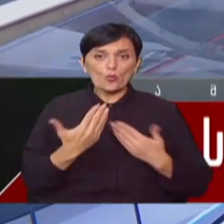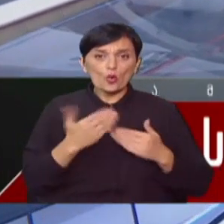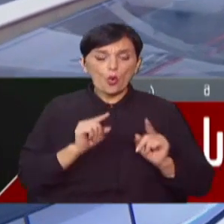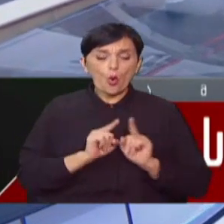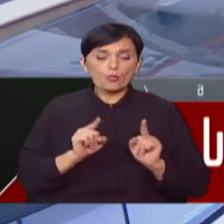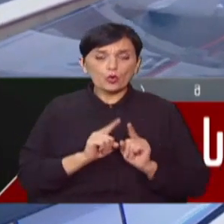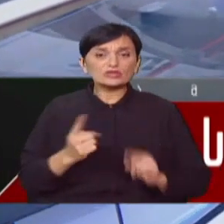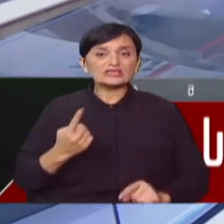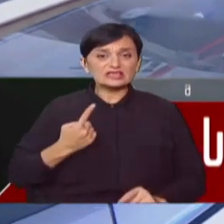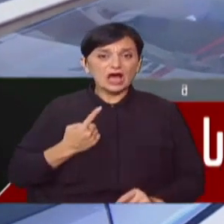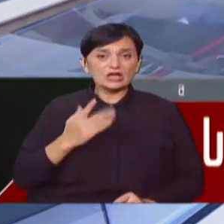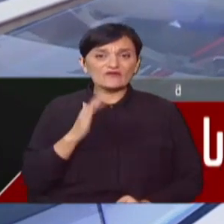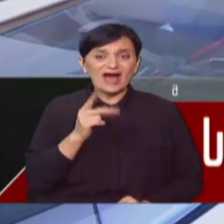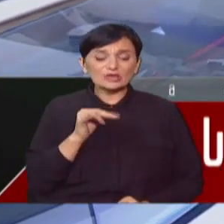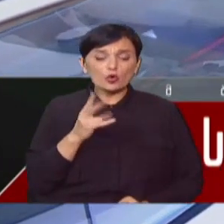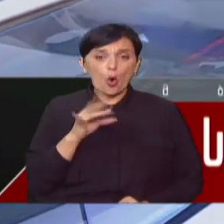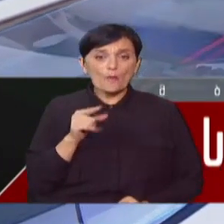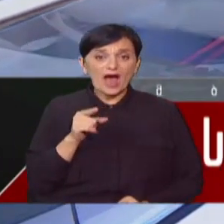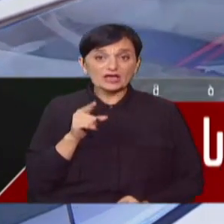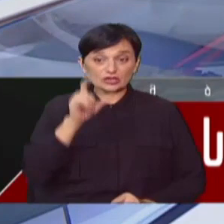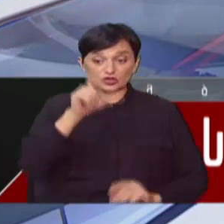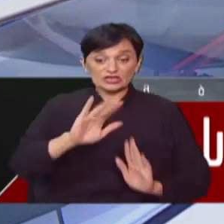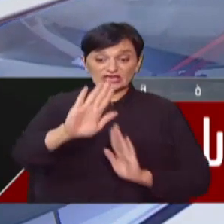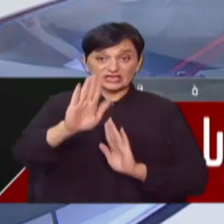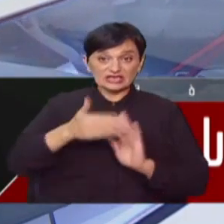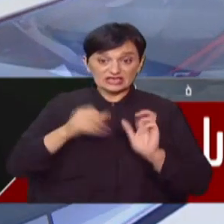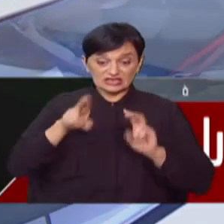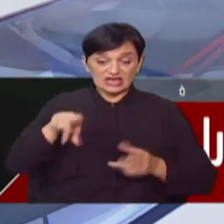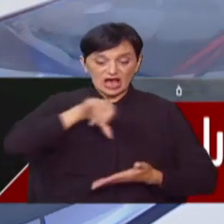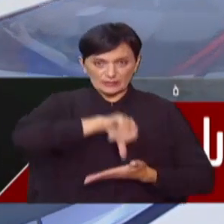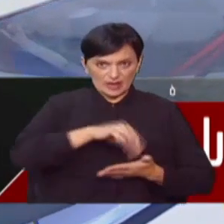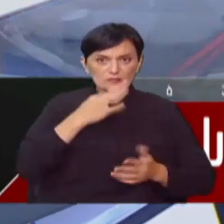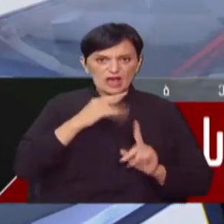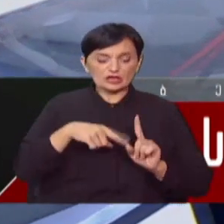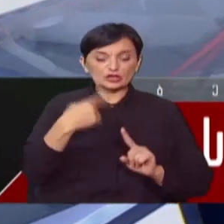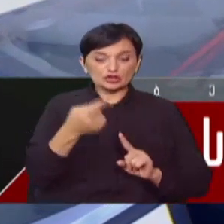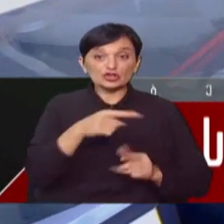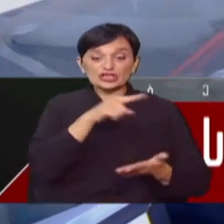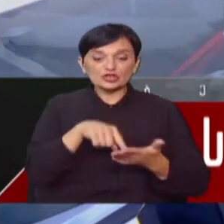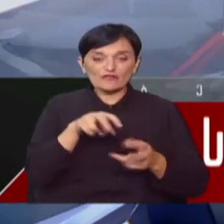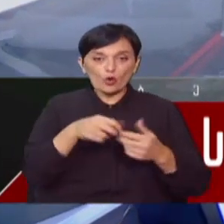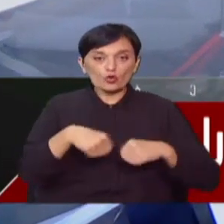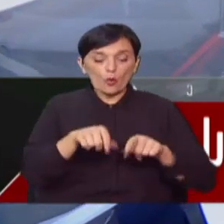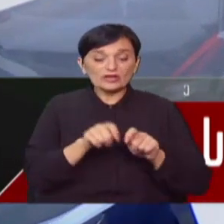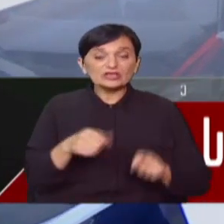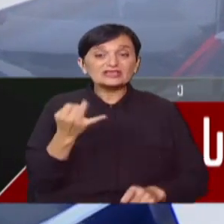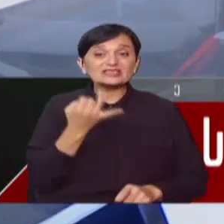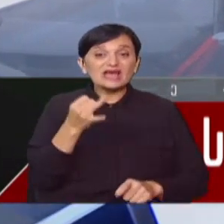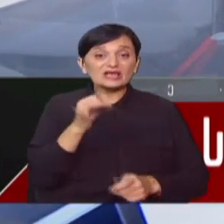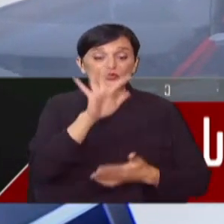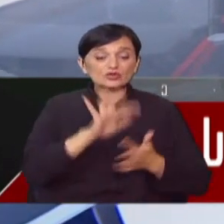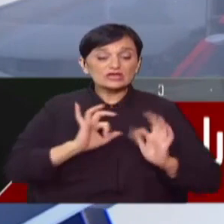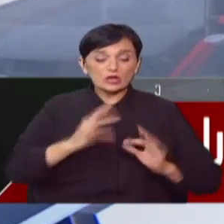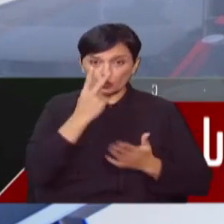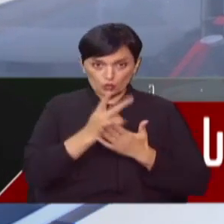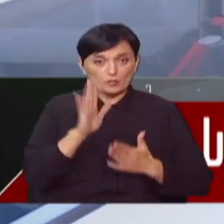ოპონენტებს, რომ ჯერ დაელოდონ ვახტანგ გომელაურის ინტერპელაციას და თუ დარჩება კითხვები, ამის შემდეგ მოითხოვონ კომისიის შექმნა. საინტერესოა, ამ განცხადების